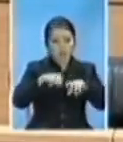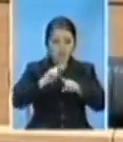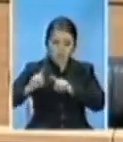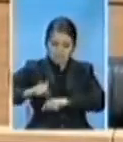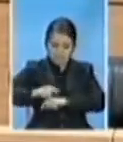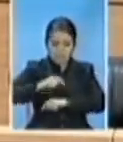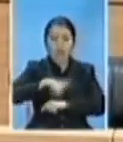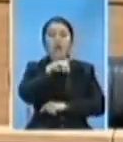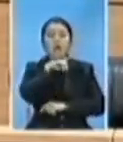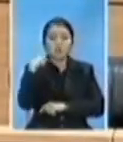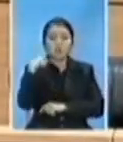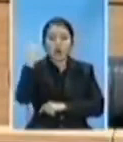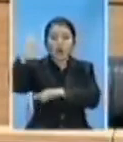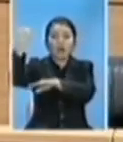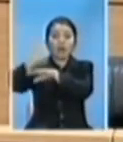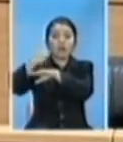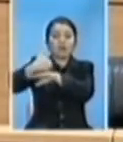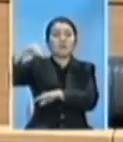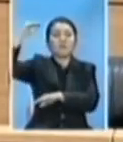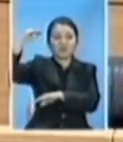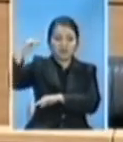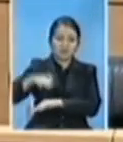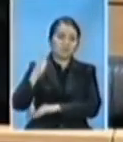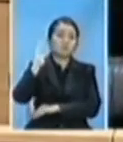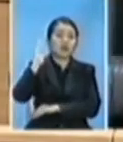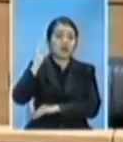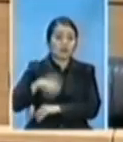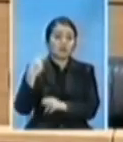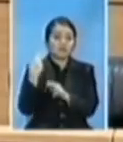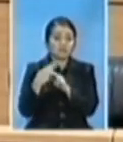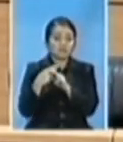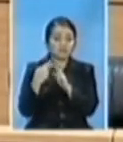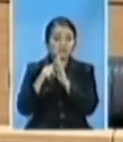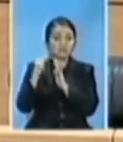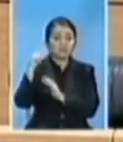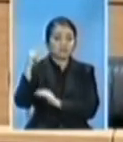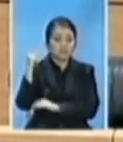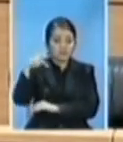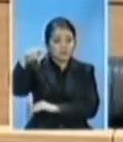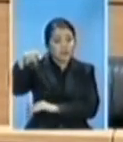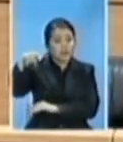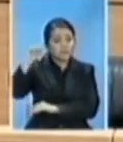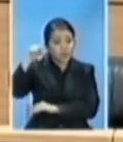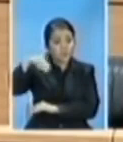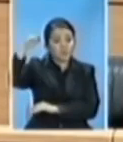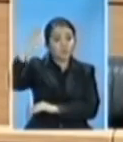ฮะใครเป็นแกนนำในการบริหารน่ะก็พี่ชายท่านเทพชัยยองไม่ใช่หรือคุณสุทธิชัยยุ่น